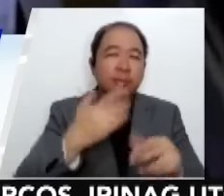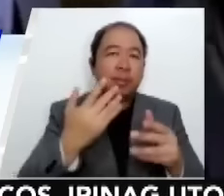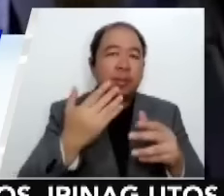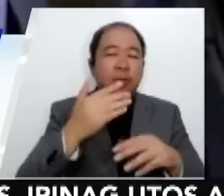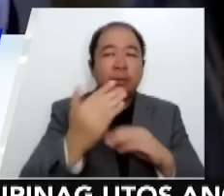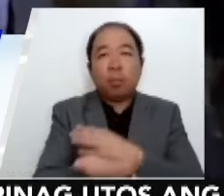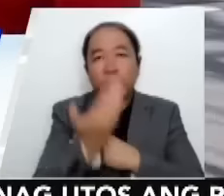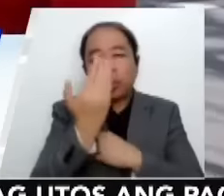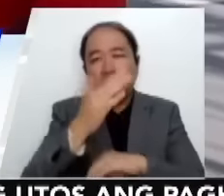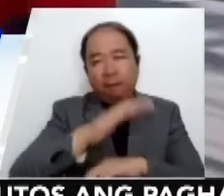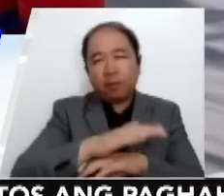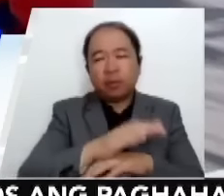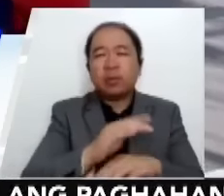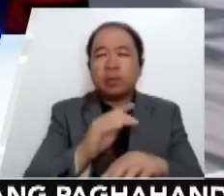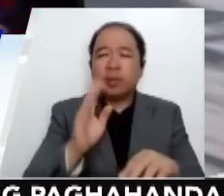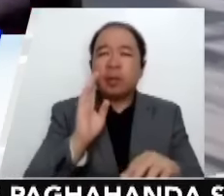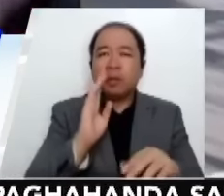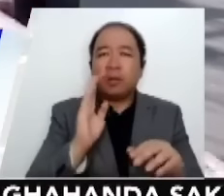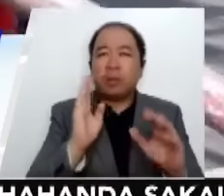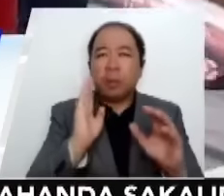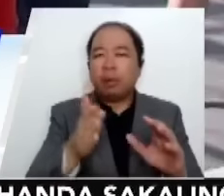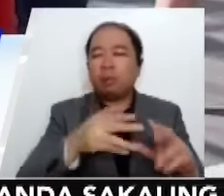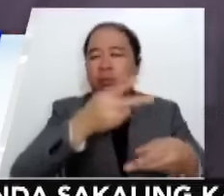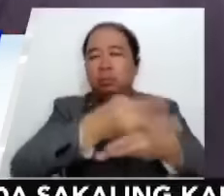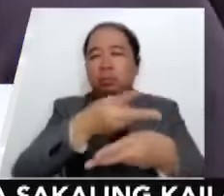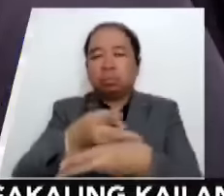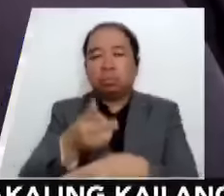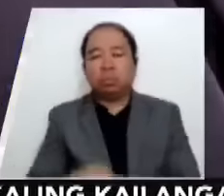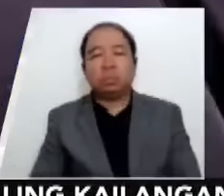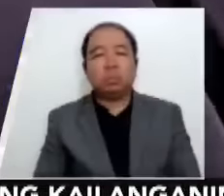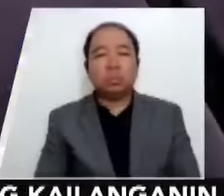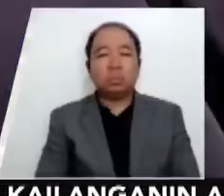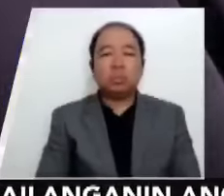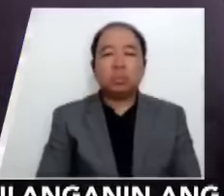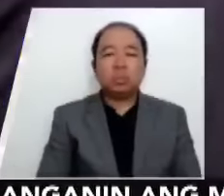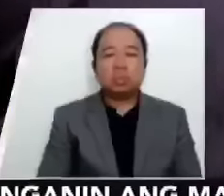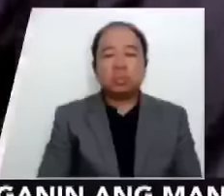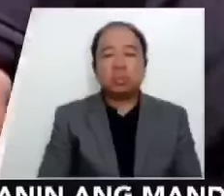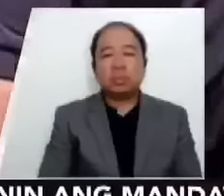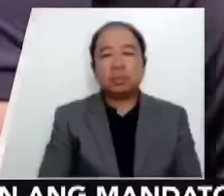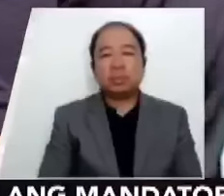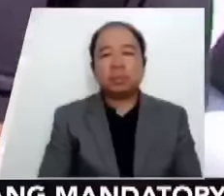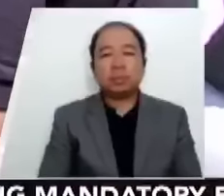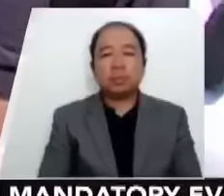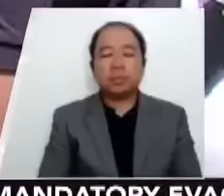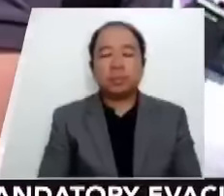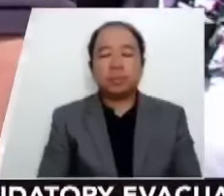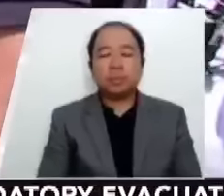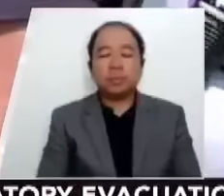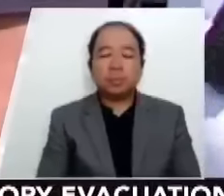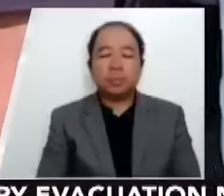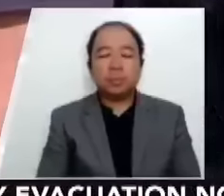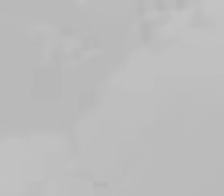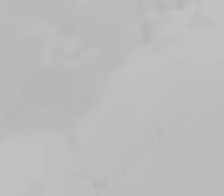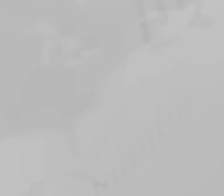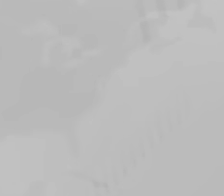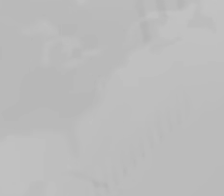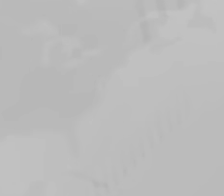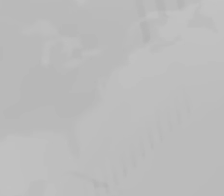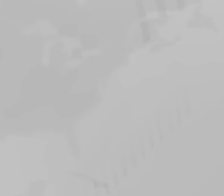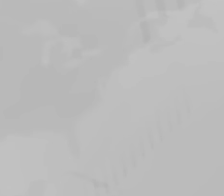ito mababantayan po natin. Para sa GMA Integrated News, Oscar Oida, nakatutok, 24 oras.